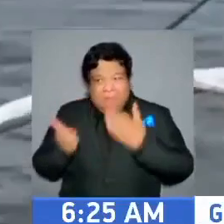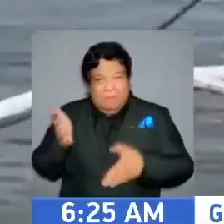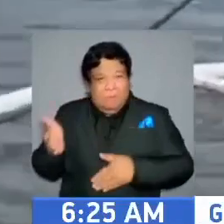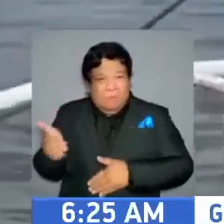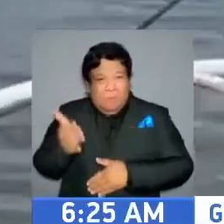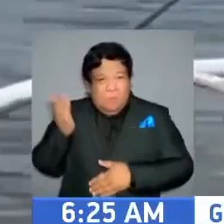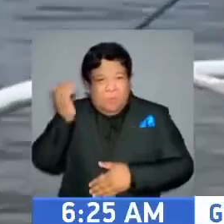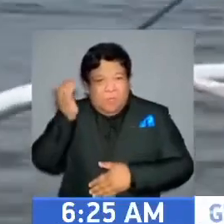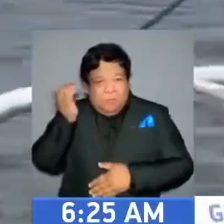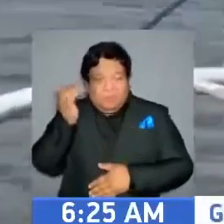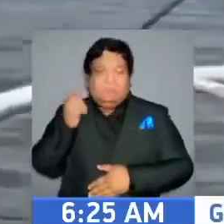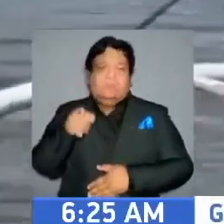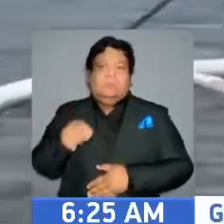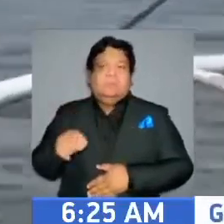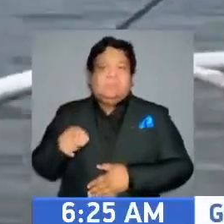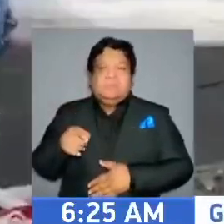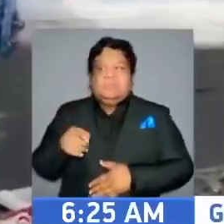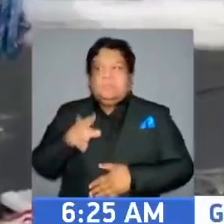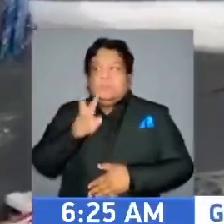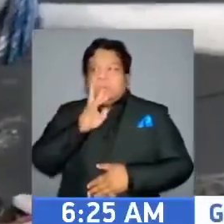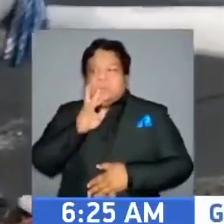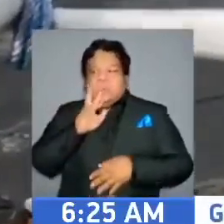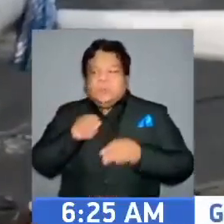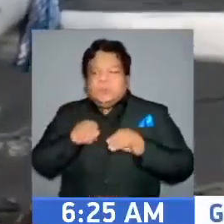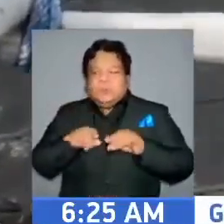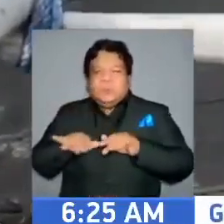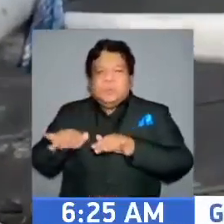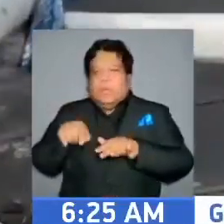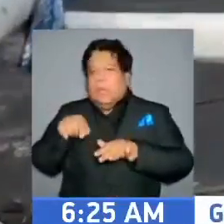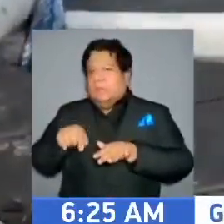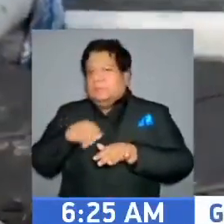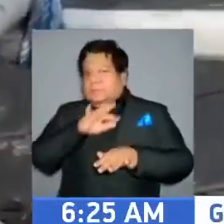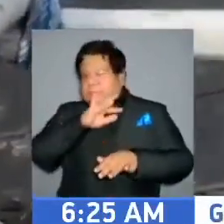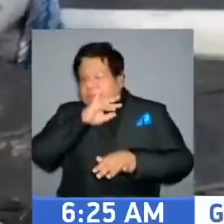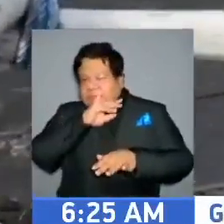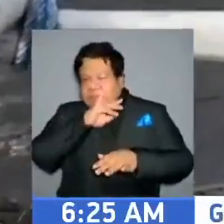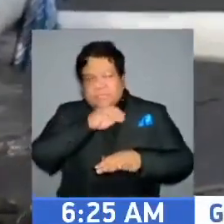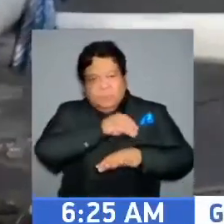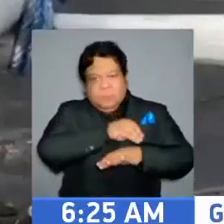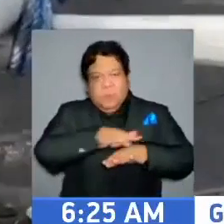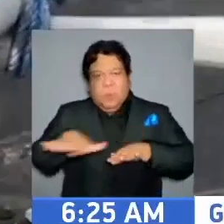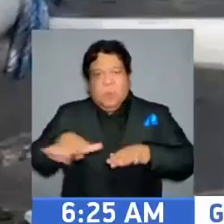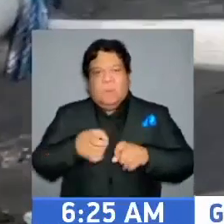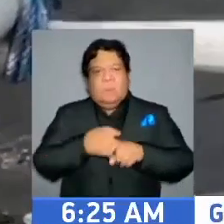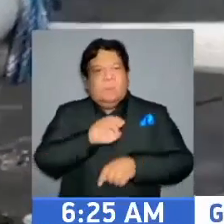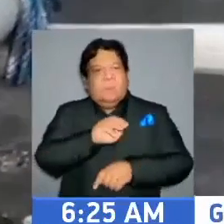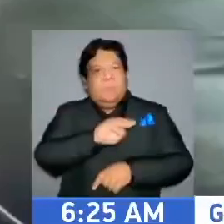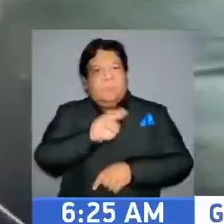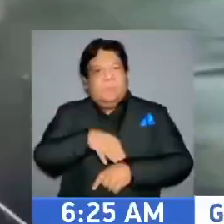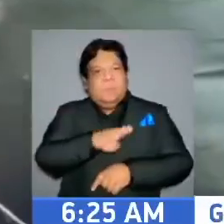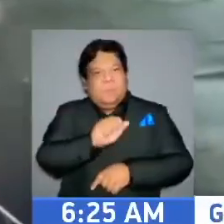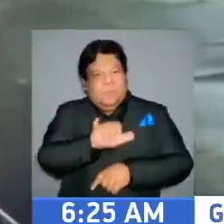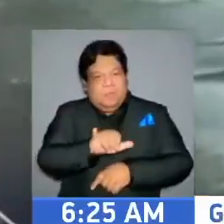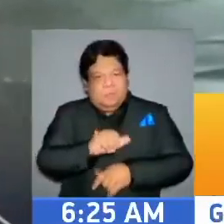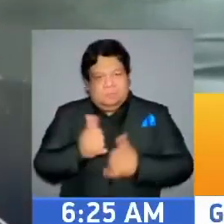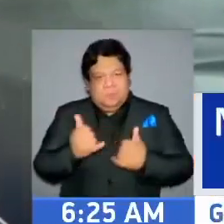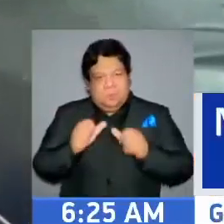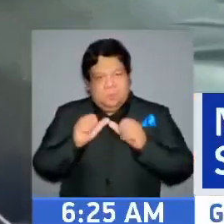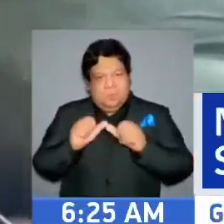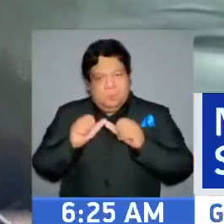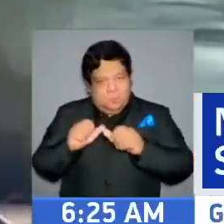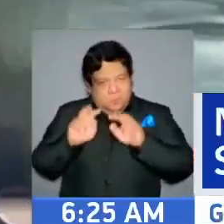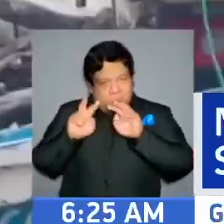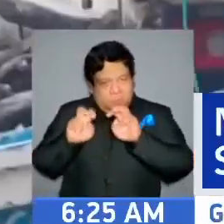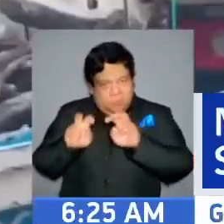mula sa iba't ibang industriya at barko sa Manila Bay. Patuloy na nag-iimbestiga ang Bureau of Fisheries and Aquatic Resources at Cavite